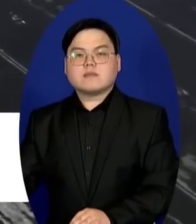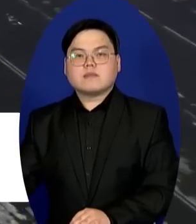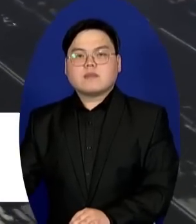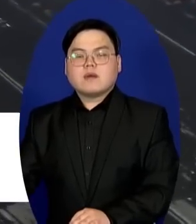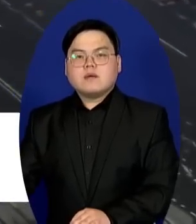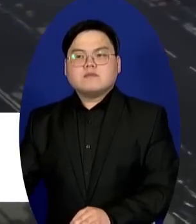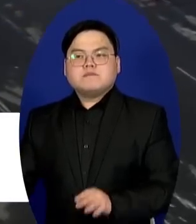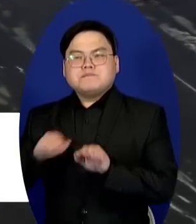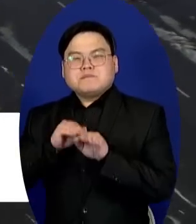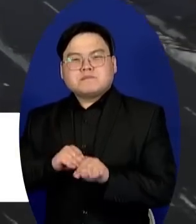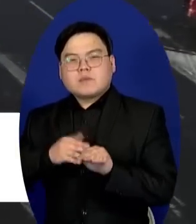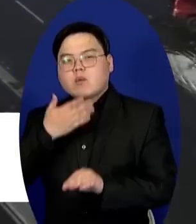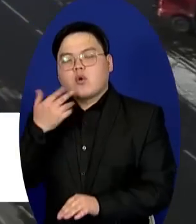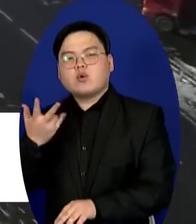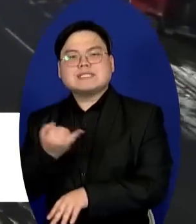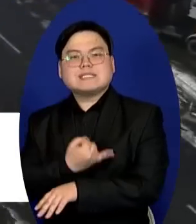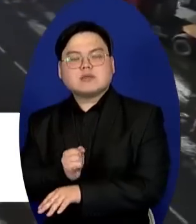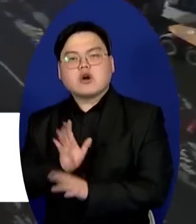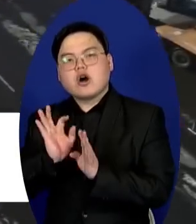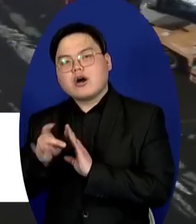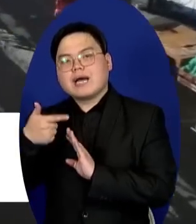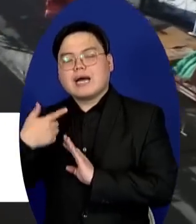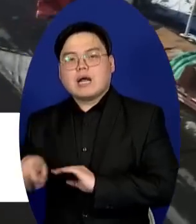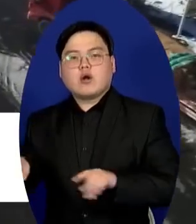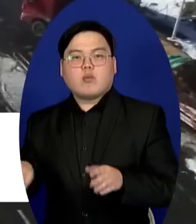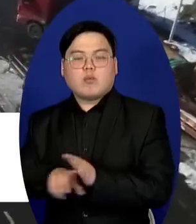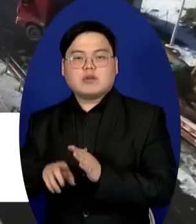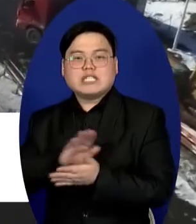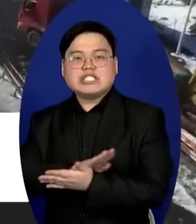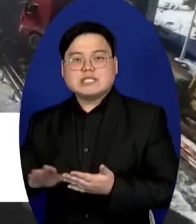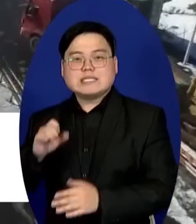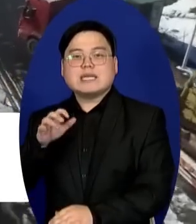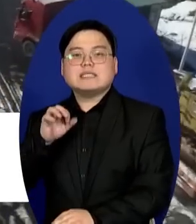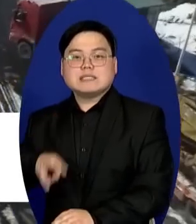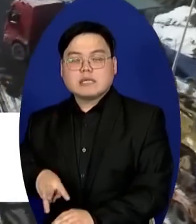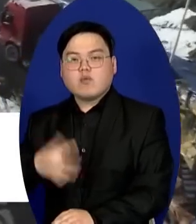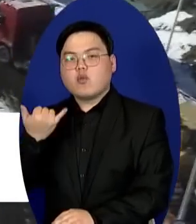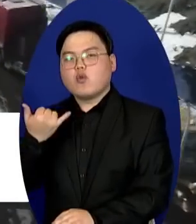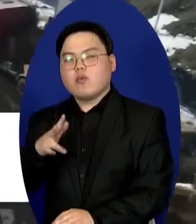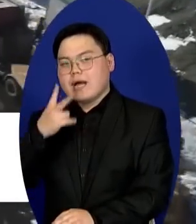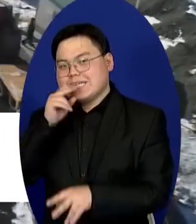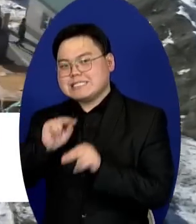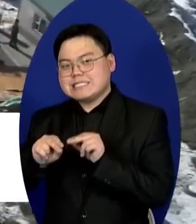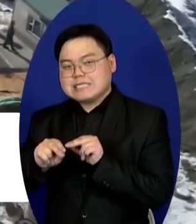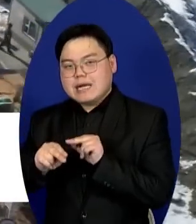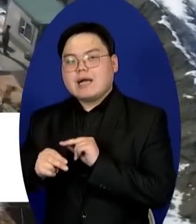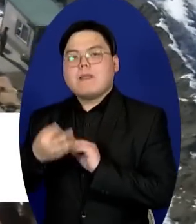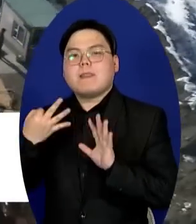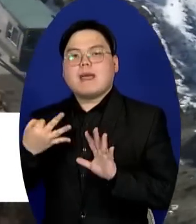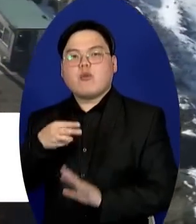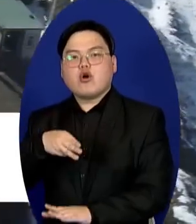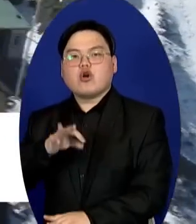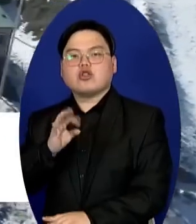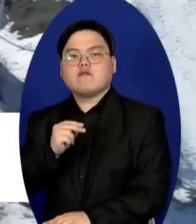Дараалал төгжрөл үүсэхгүйгээр 3 секундэд нэвтэрч гарах боломж олгох шин системийг өнөөдрийн байдлаар Улаанбаатарын шалган нэвтрүүлэх 8 товчонд суйрлуулад